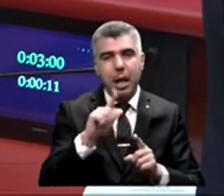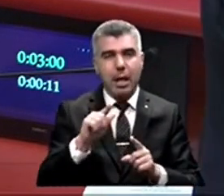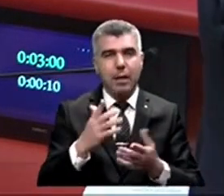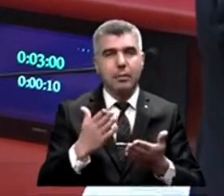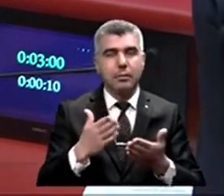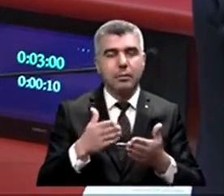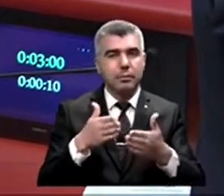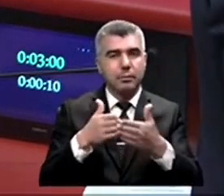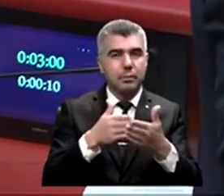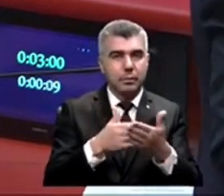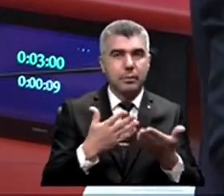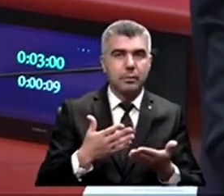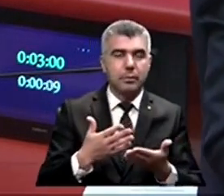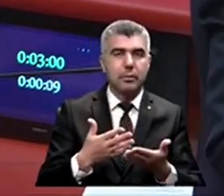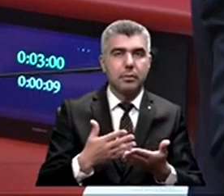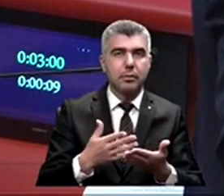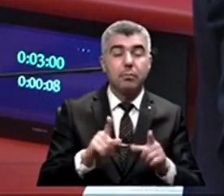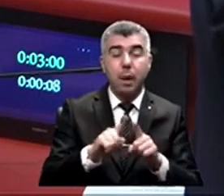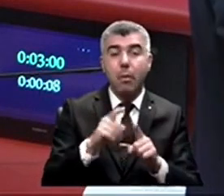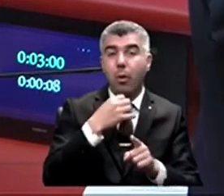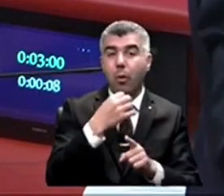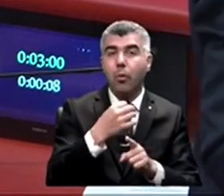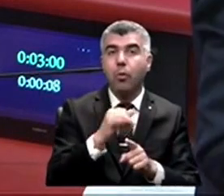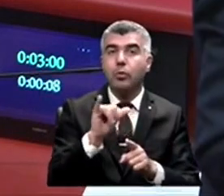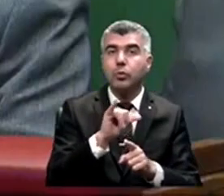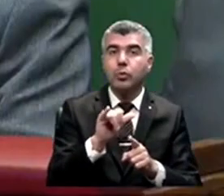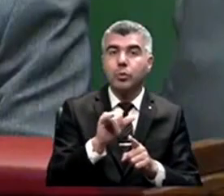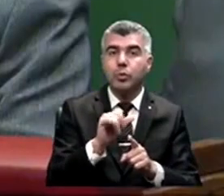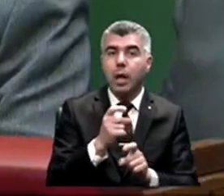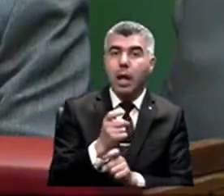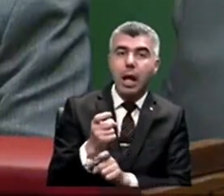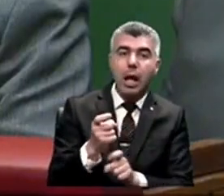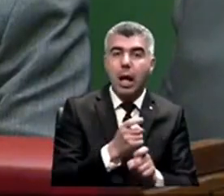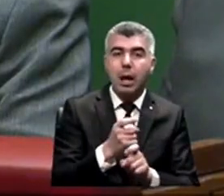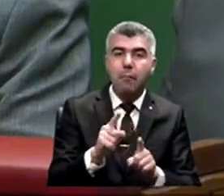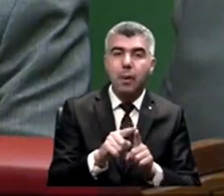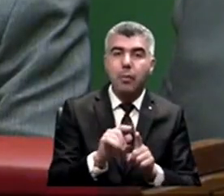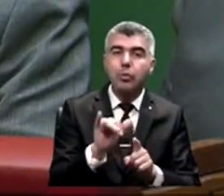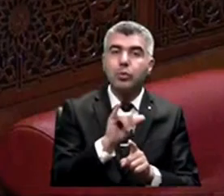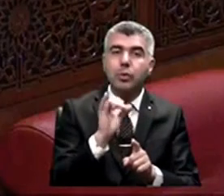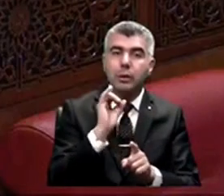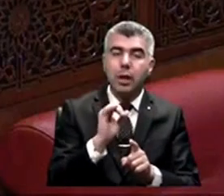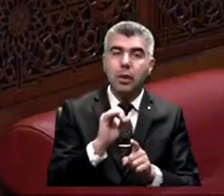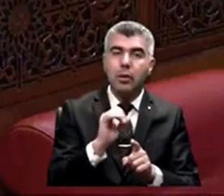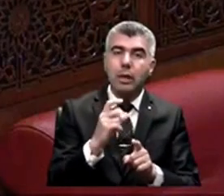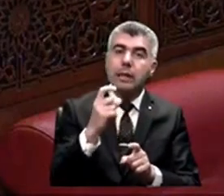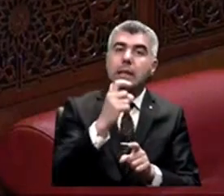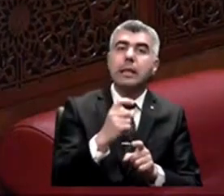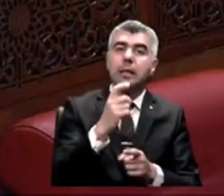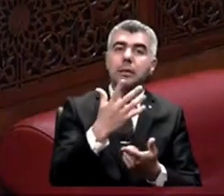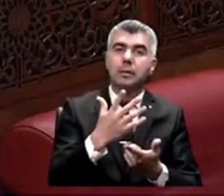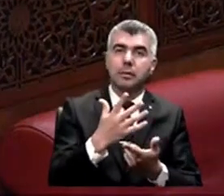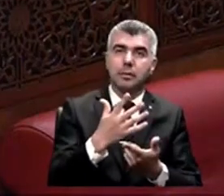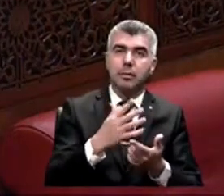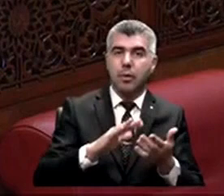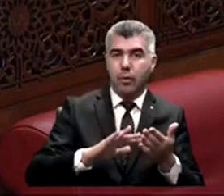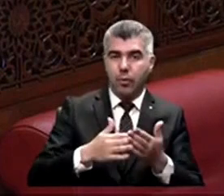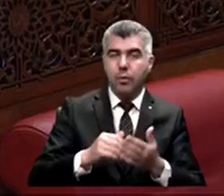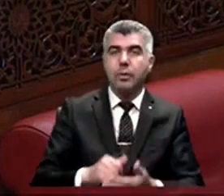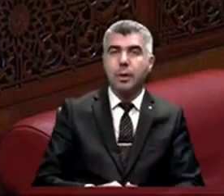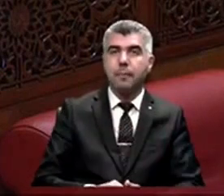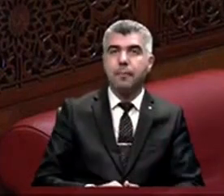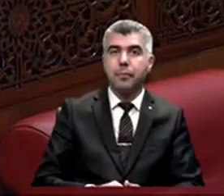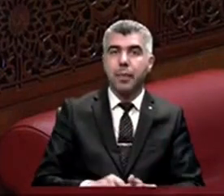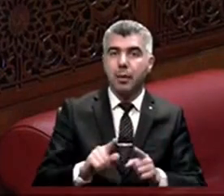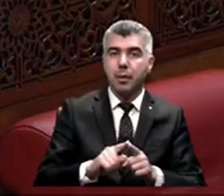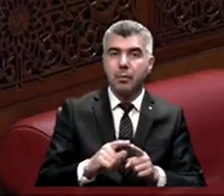الذي يروج ان الحروب القائمه هي حروب حضاريه وحروب دينيه، كلهم حنا الاعتدال